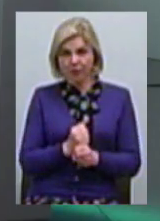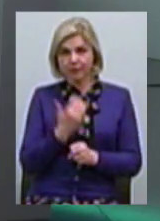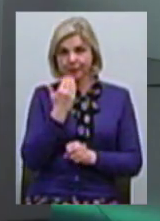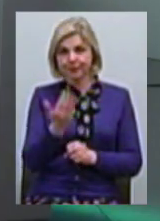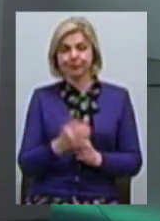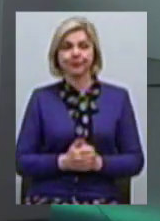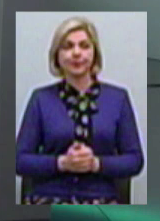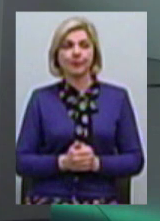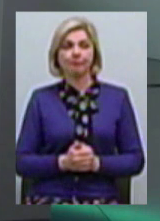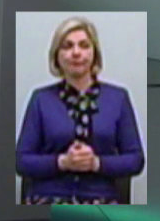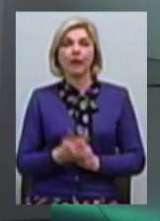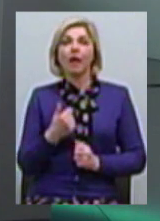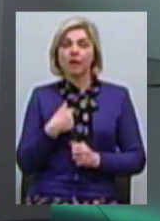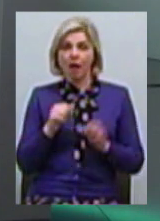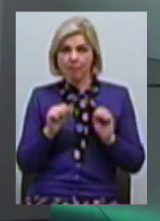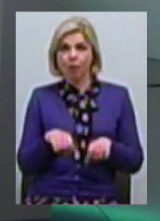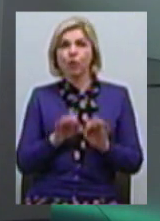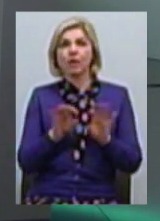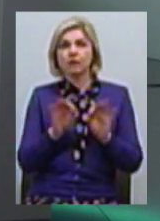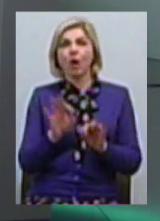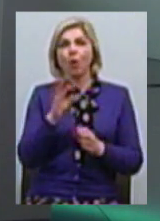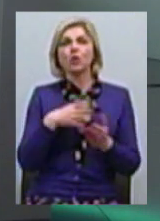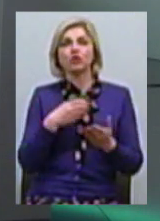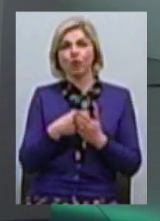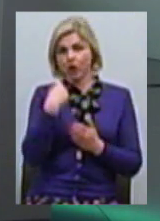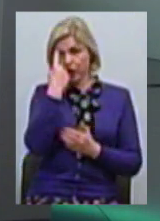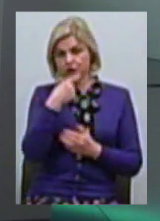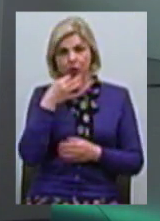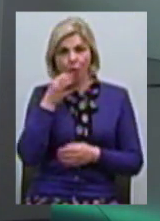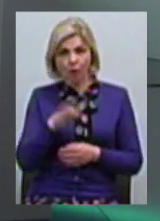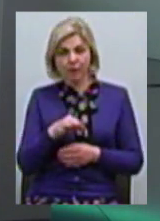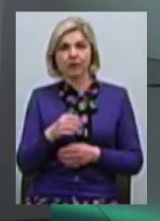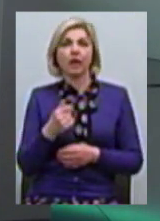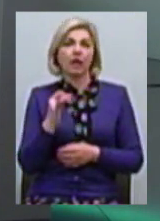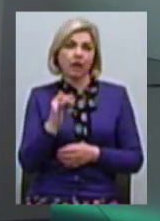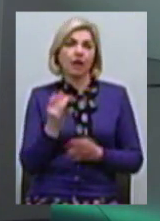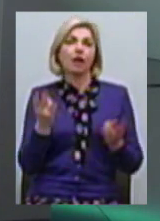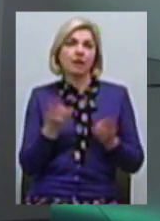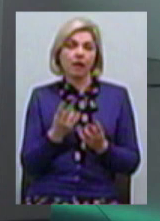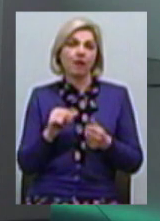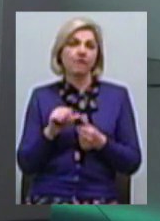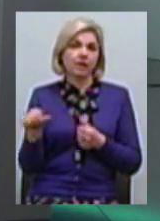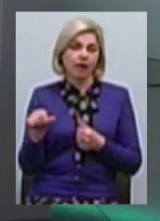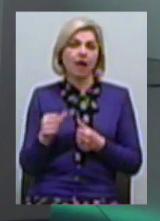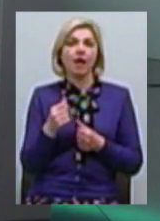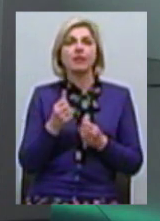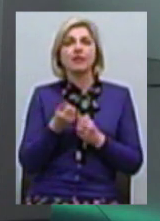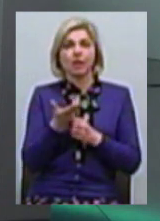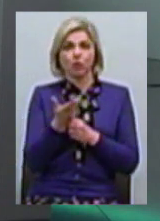про свой личный опыт, и, как мне кажется, здесь, опять-таки, следует выделять несколько